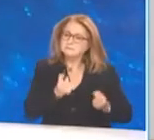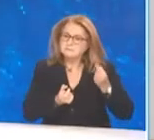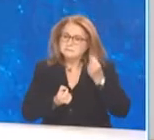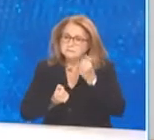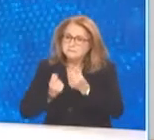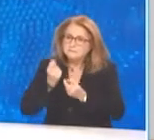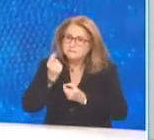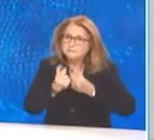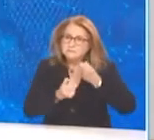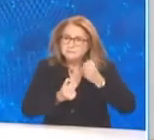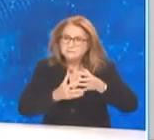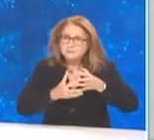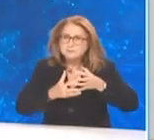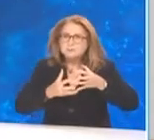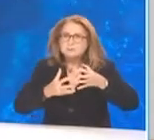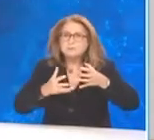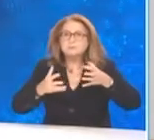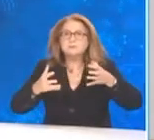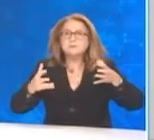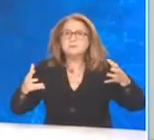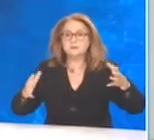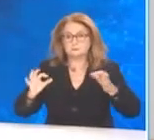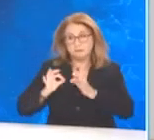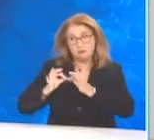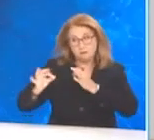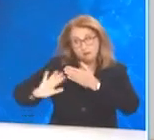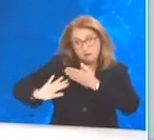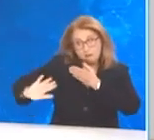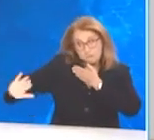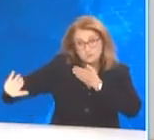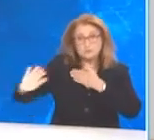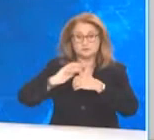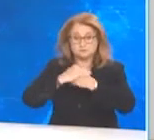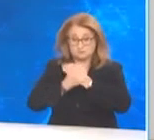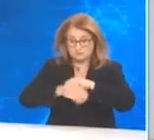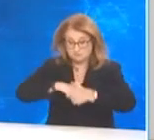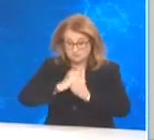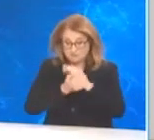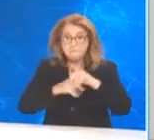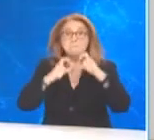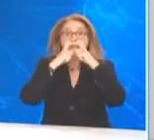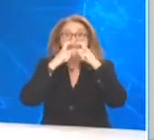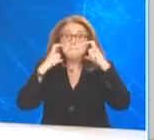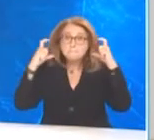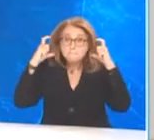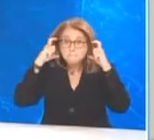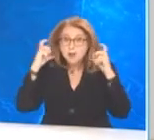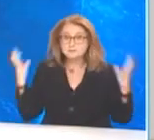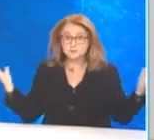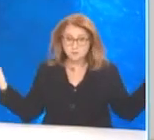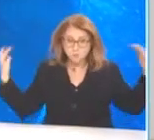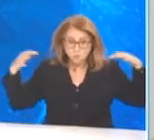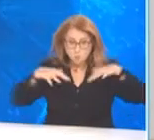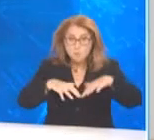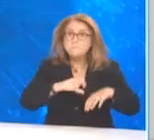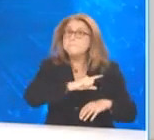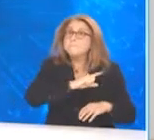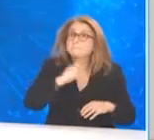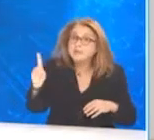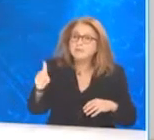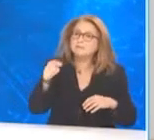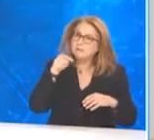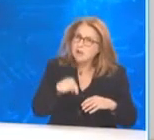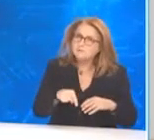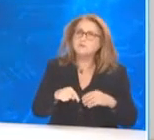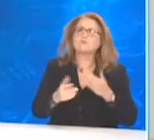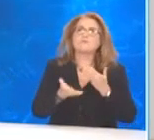πανδημία. Αντίθετα, οι αποστάσεις, η χρήση μάσκας, το πλύσιμο των χεριών, η αποφυγή του συνωστισμού σπάνε την αλυσίδα μετάδοσης του